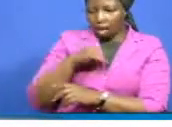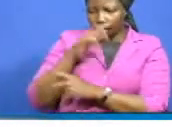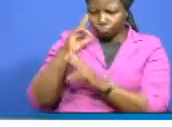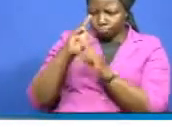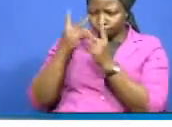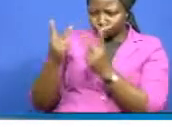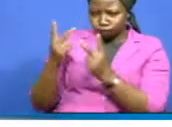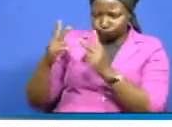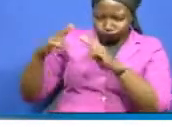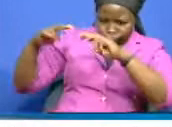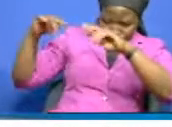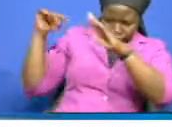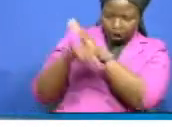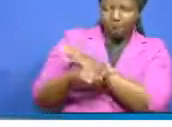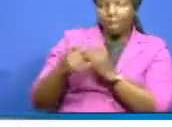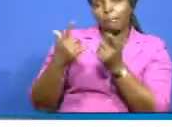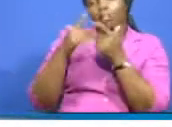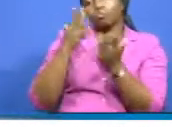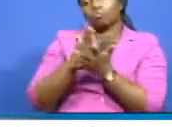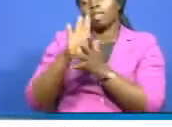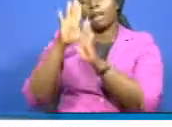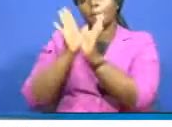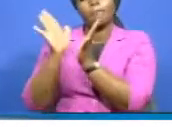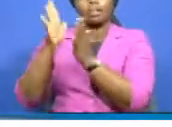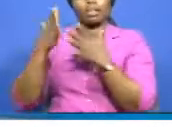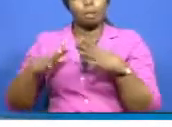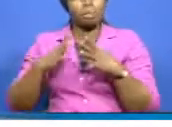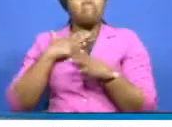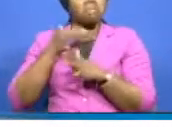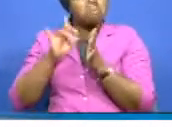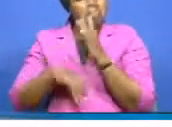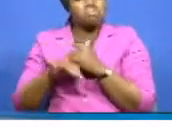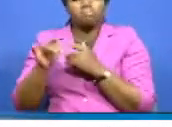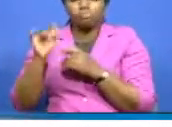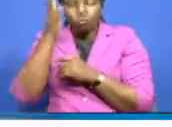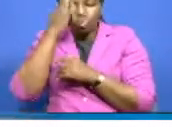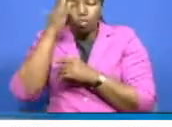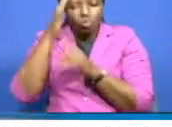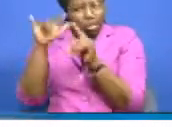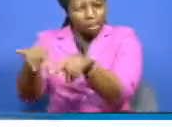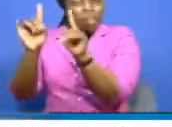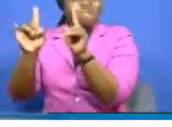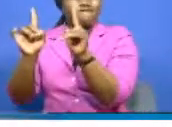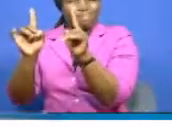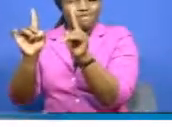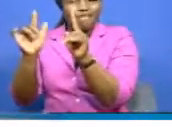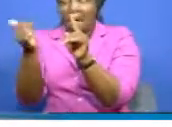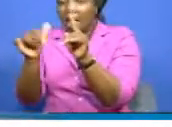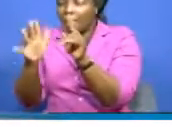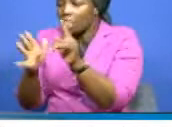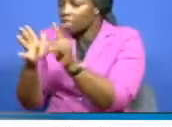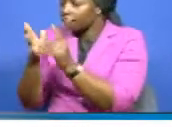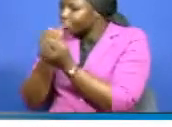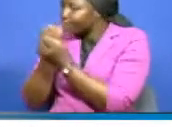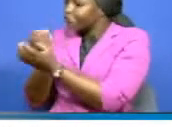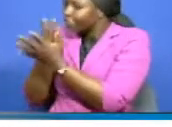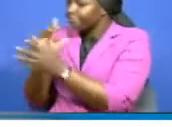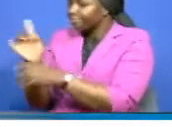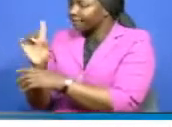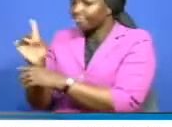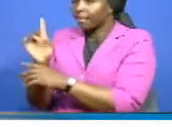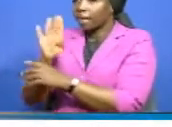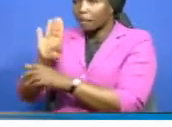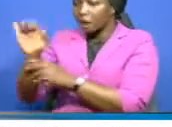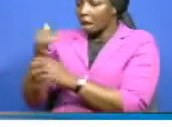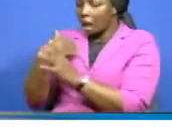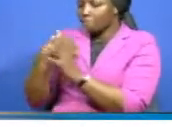pia wananchi wanachohitaji kwa sasa ni kujua kivyao bila kuambiwa na mtu yoyote BBI ina nini